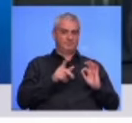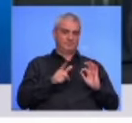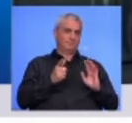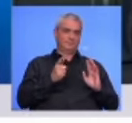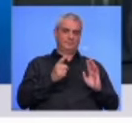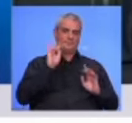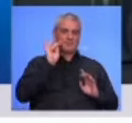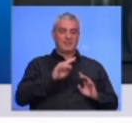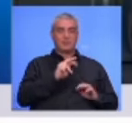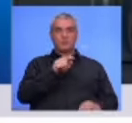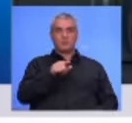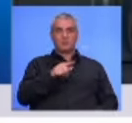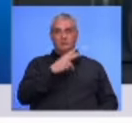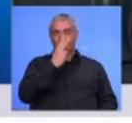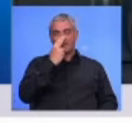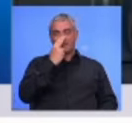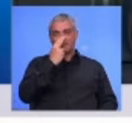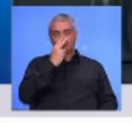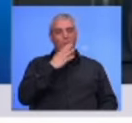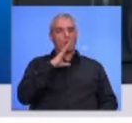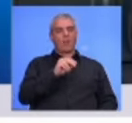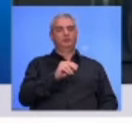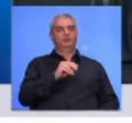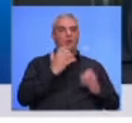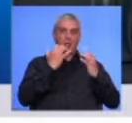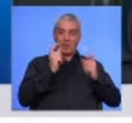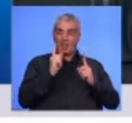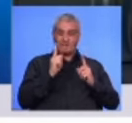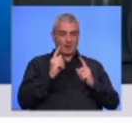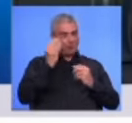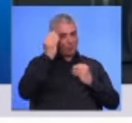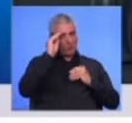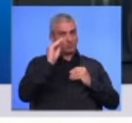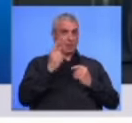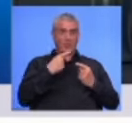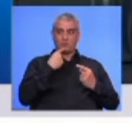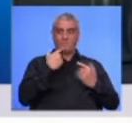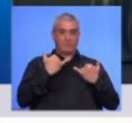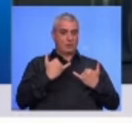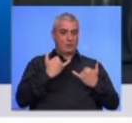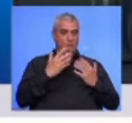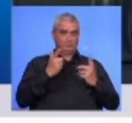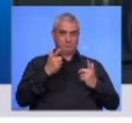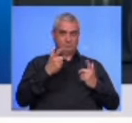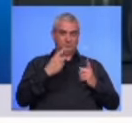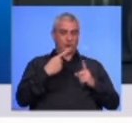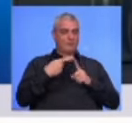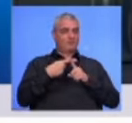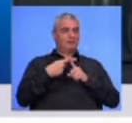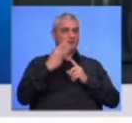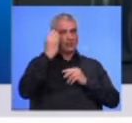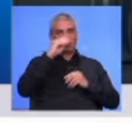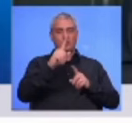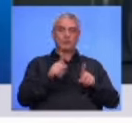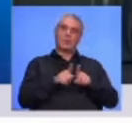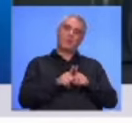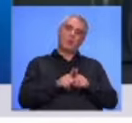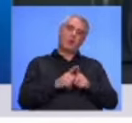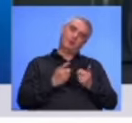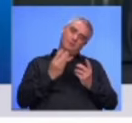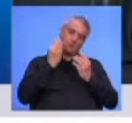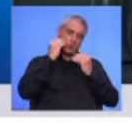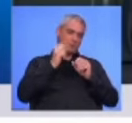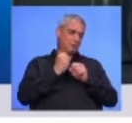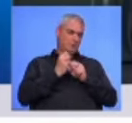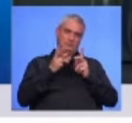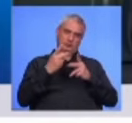וגינו את הנושא וניסו להשתיק את הקהל, אבל ההודעת דוברות שהוציא היום בני סכנין לאירוע, זה הודעה שעושה צחוק